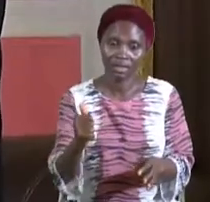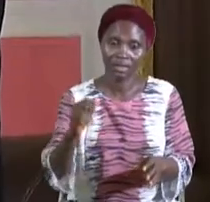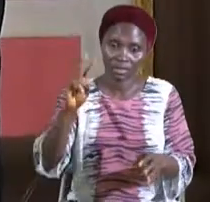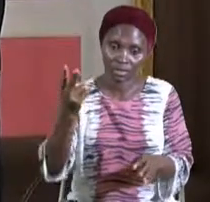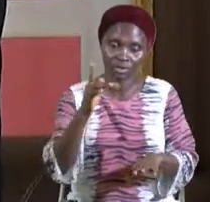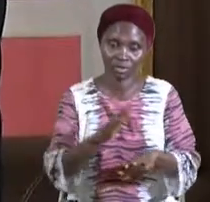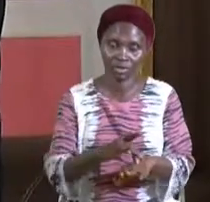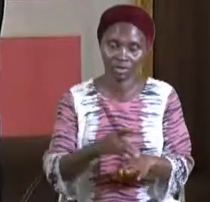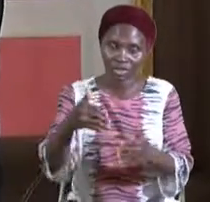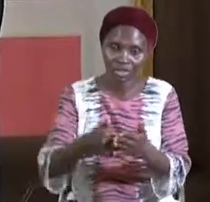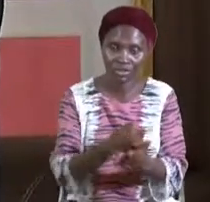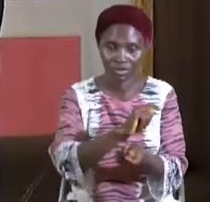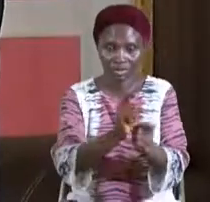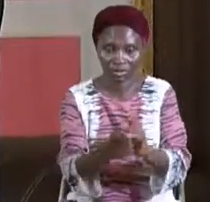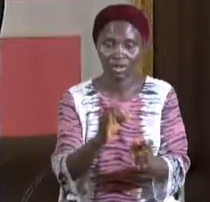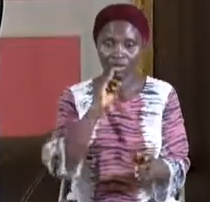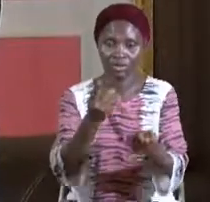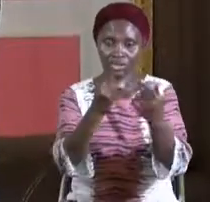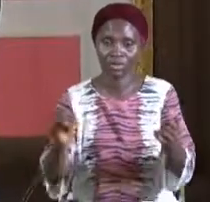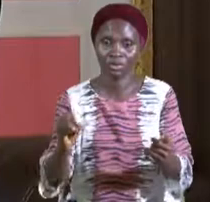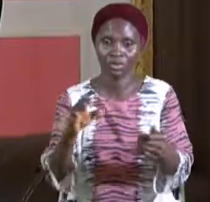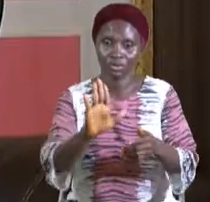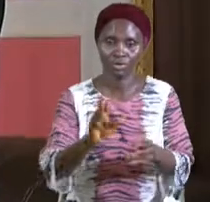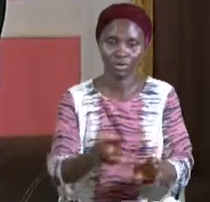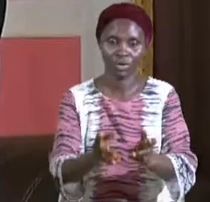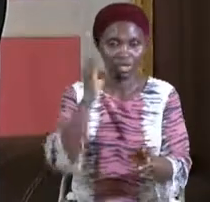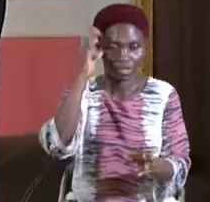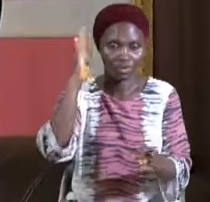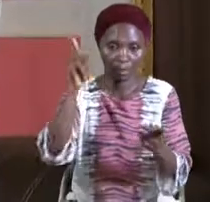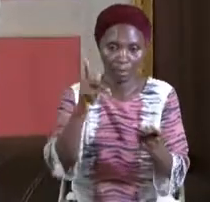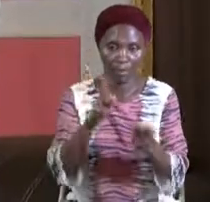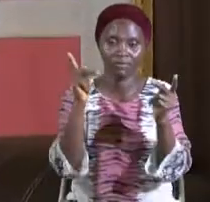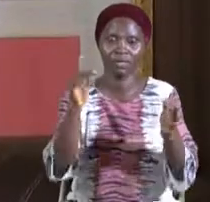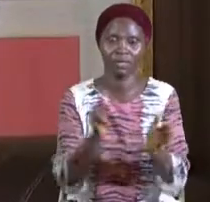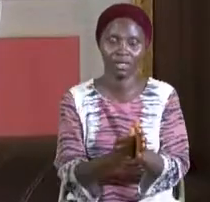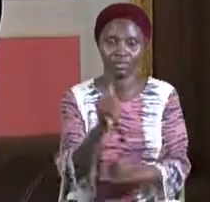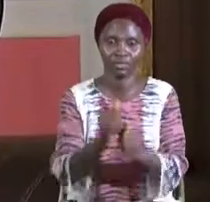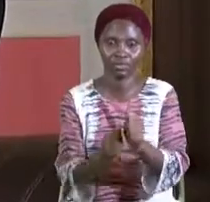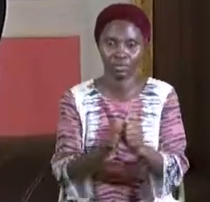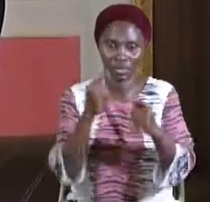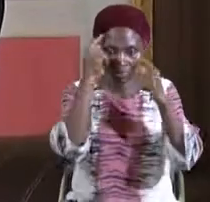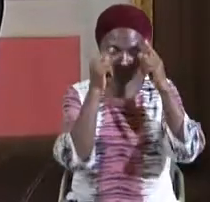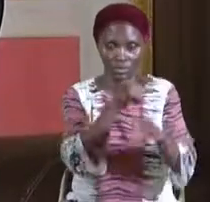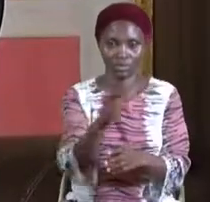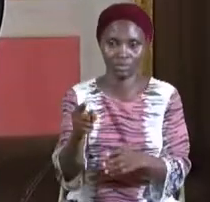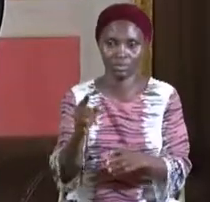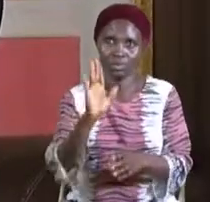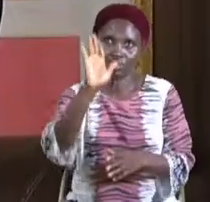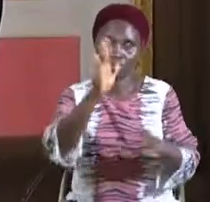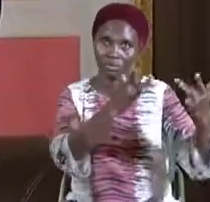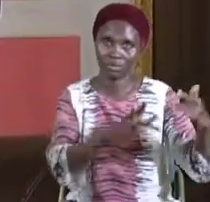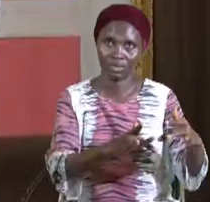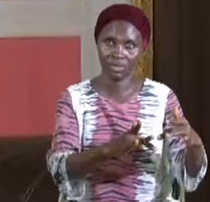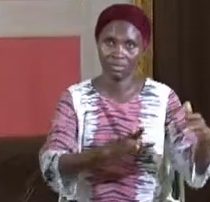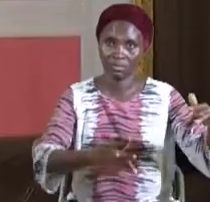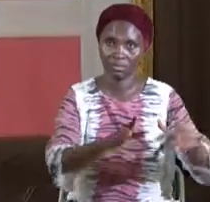nouvelle transformation viendra pour toi, et il va parfaire tout ce qui te concerne. L'Éternel, ta bonté dure